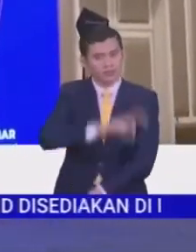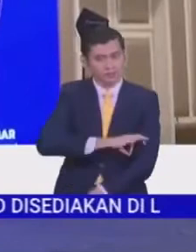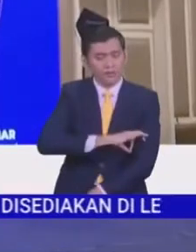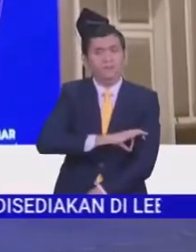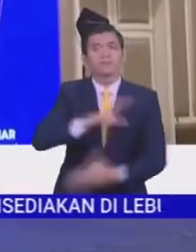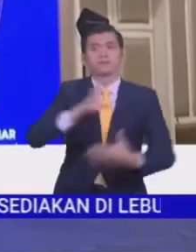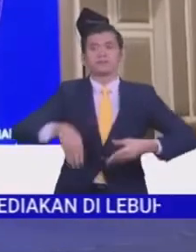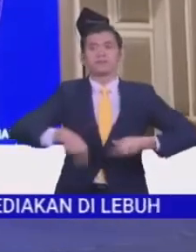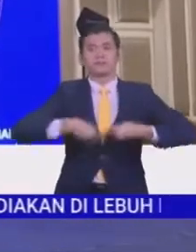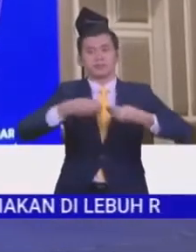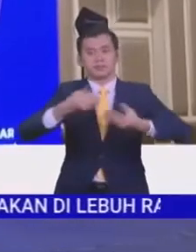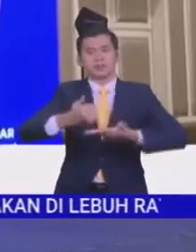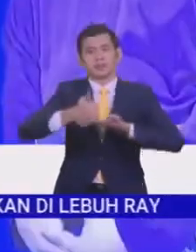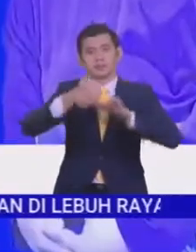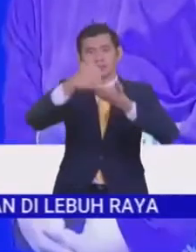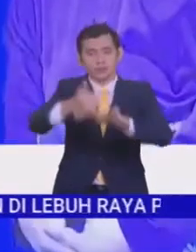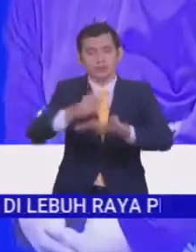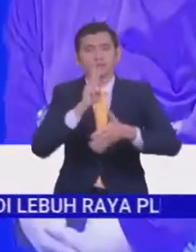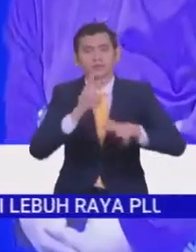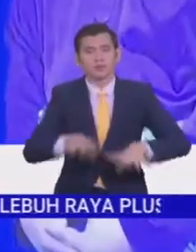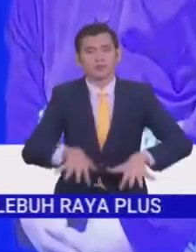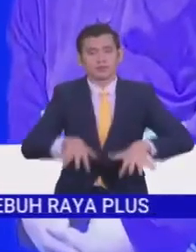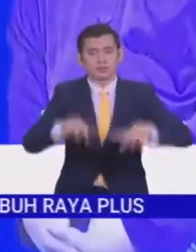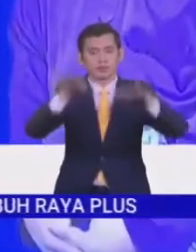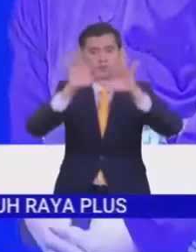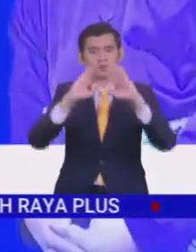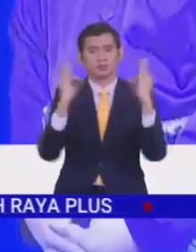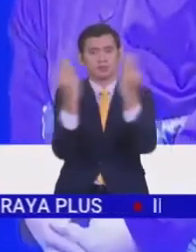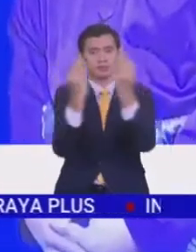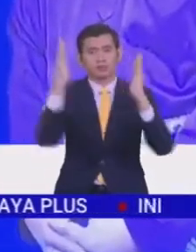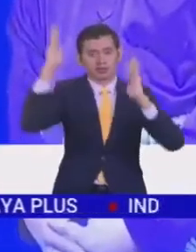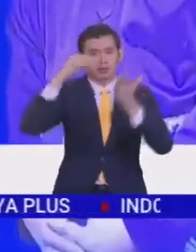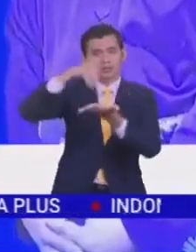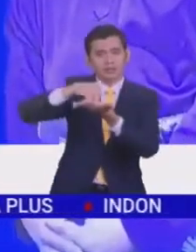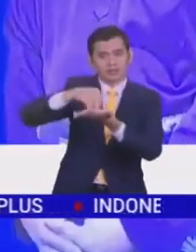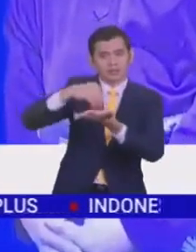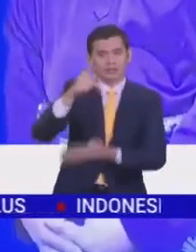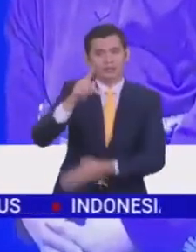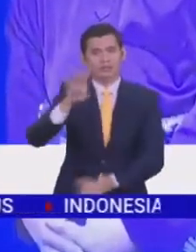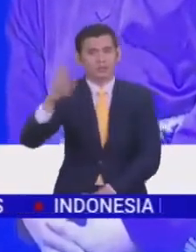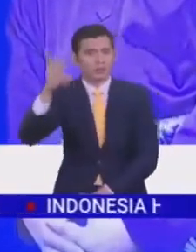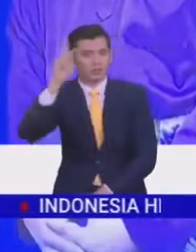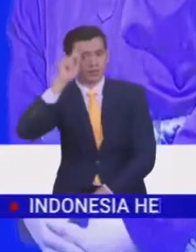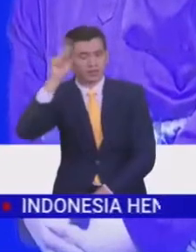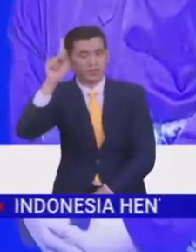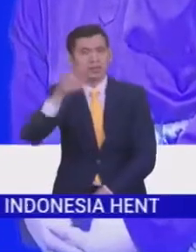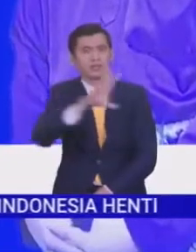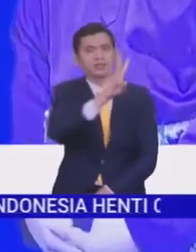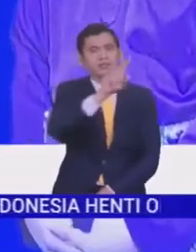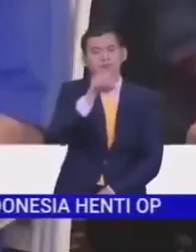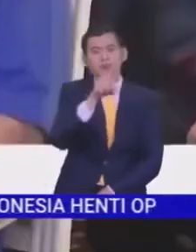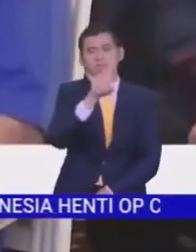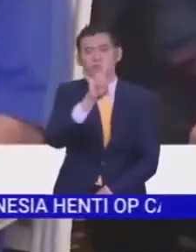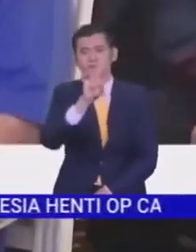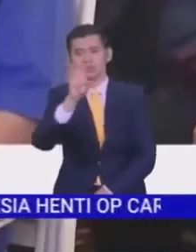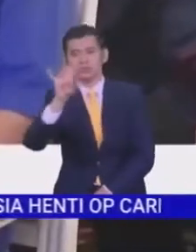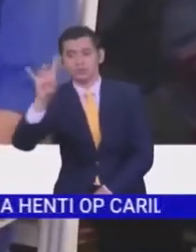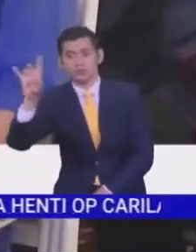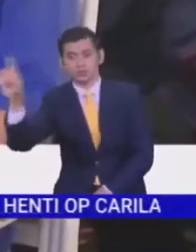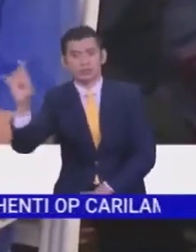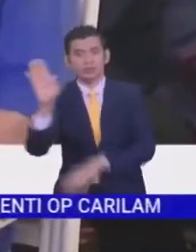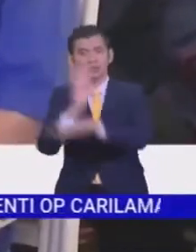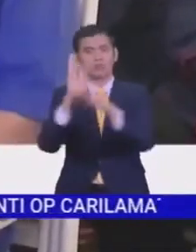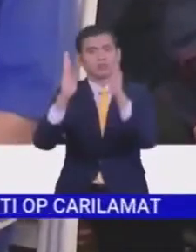penyerahan bantuan panci Usahawan keluarga Malaysia negeri Kelantan di Kotabaru selama 1677 Usahawan amada